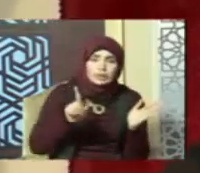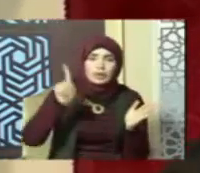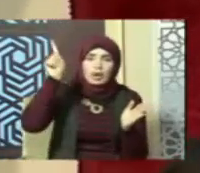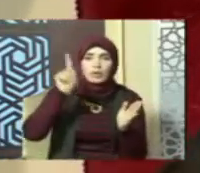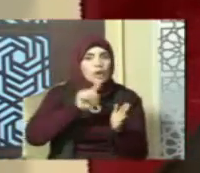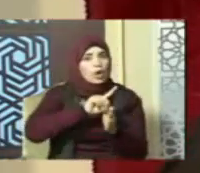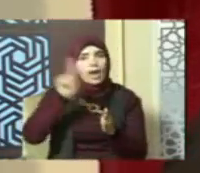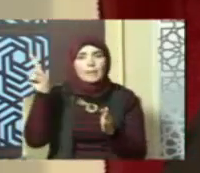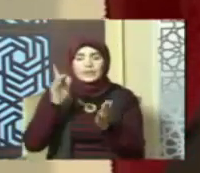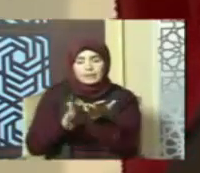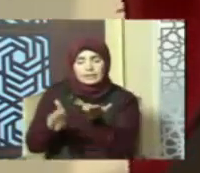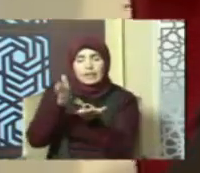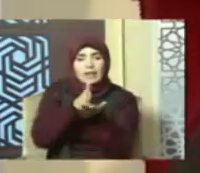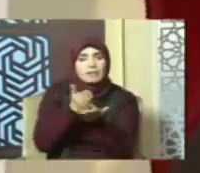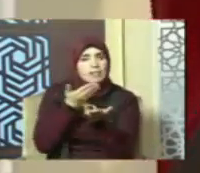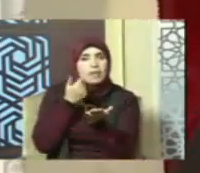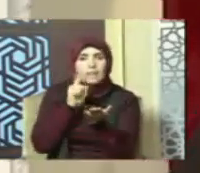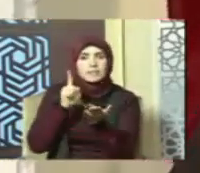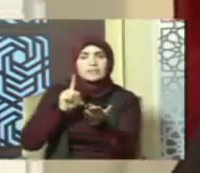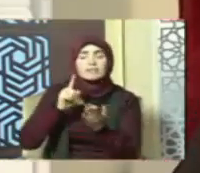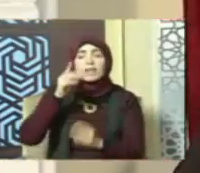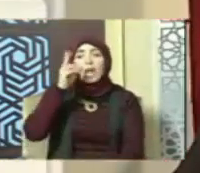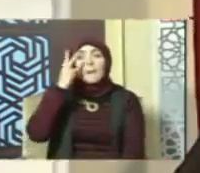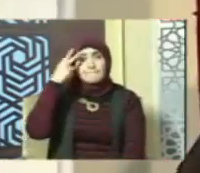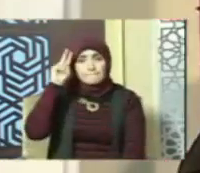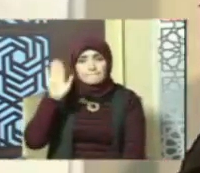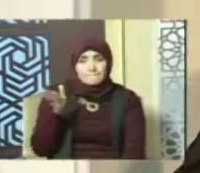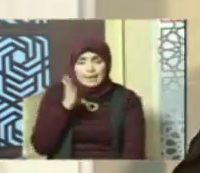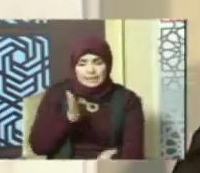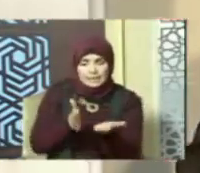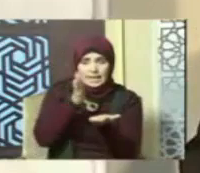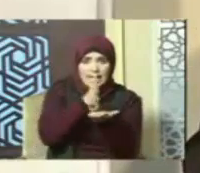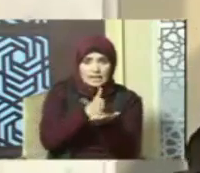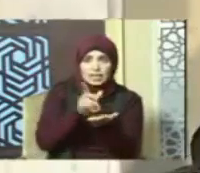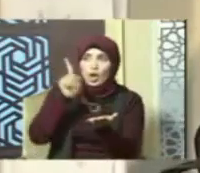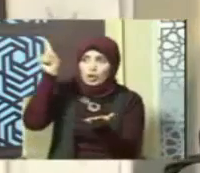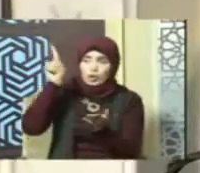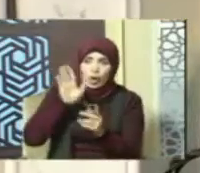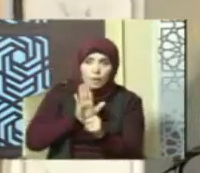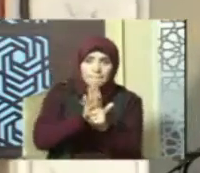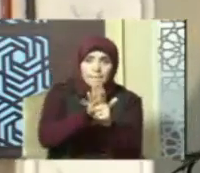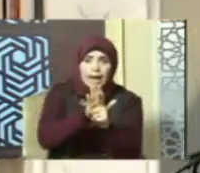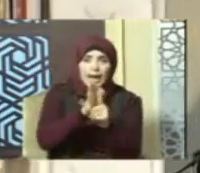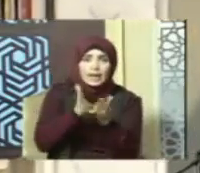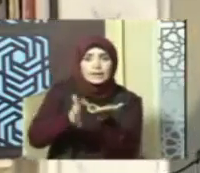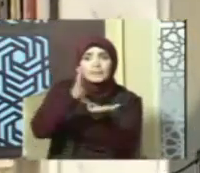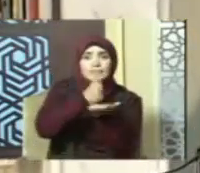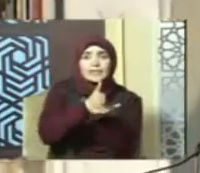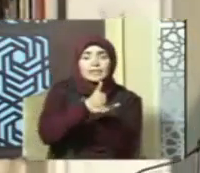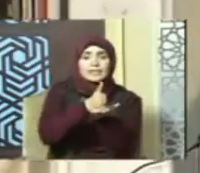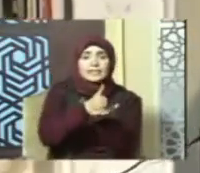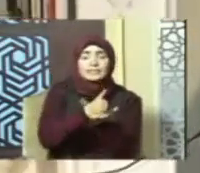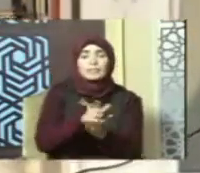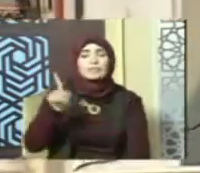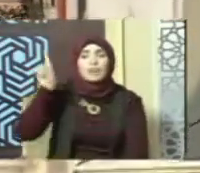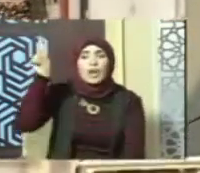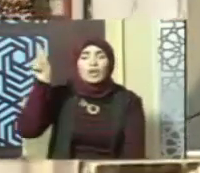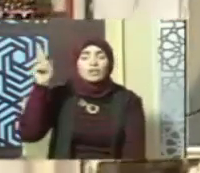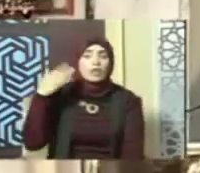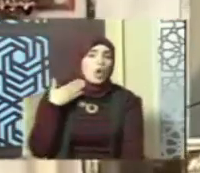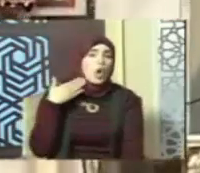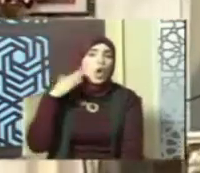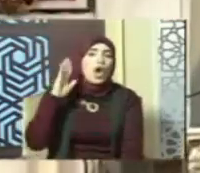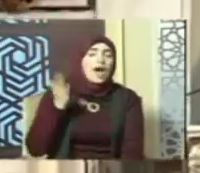هاد، ومن يهد الله فما له من مضل. أليس الله بعزيز